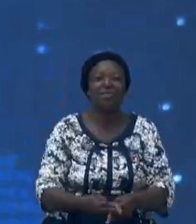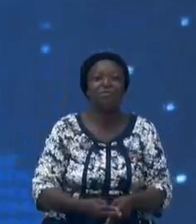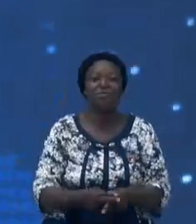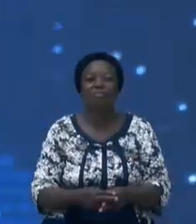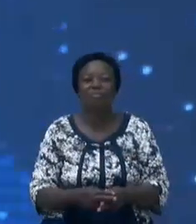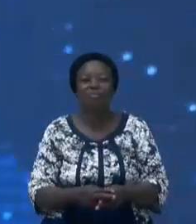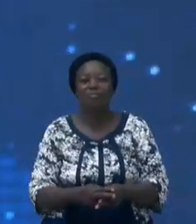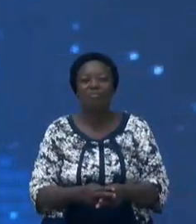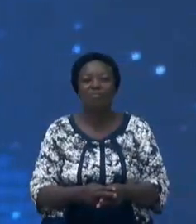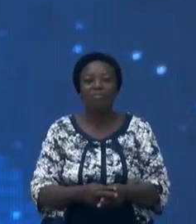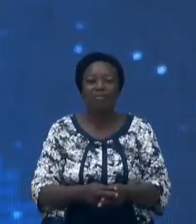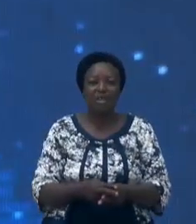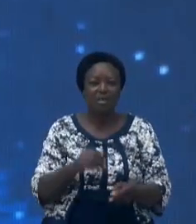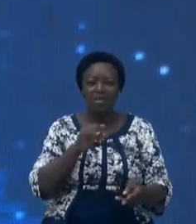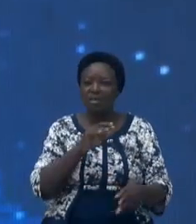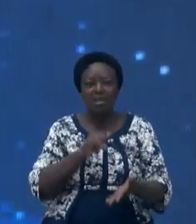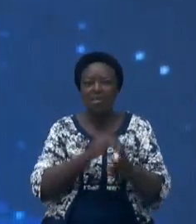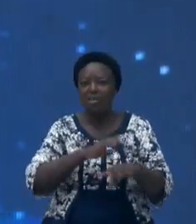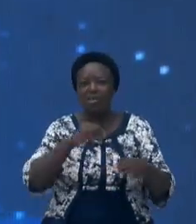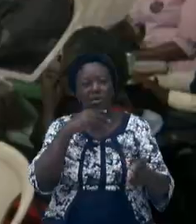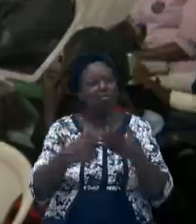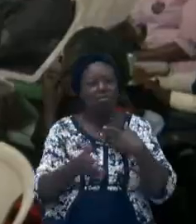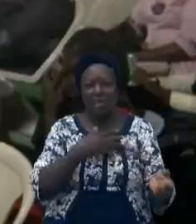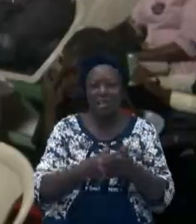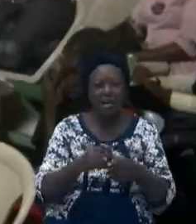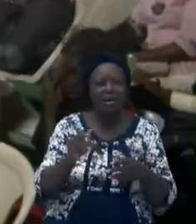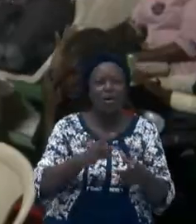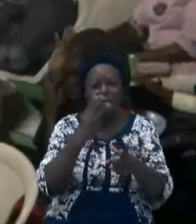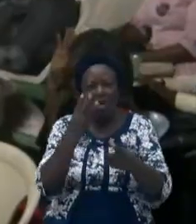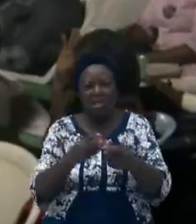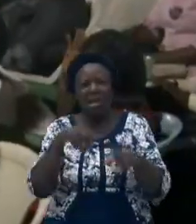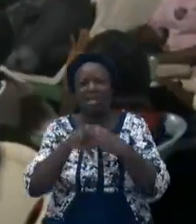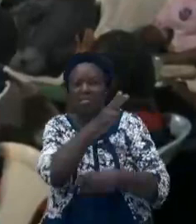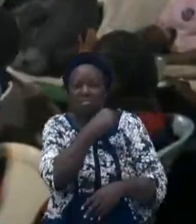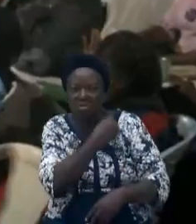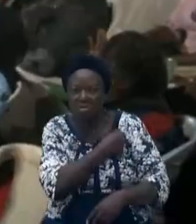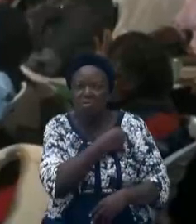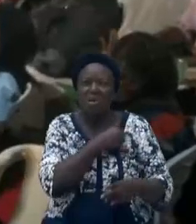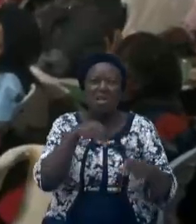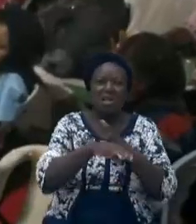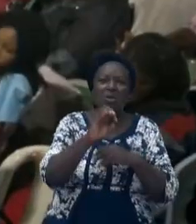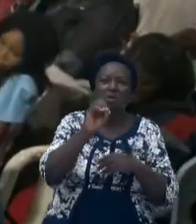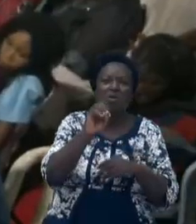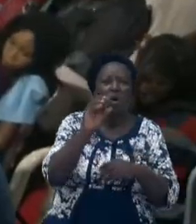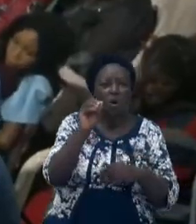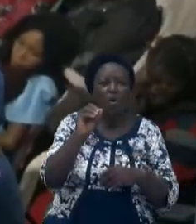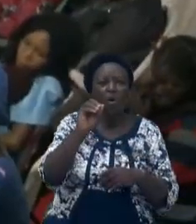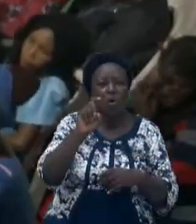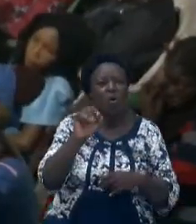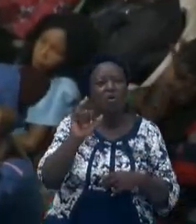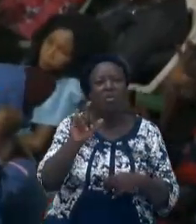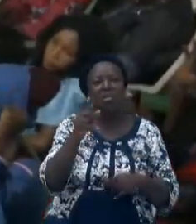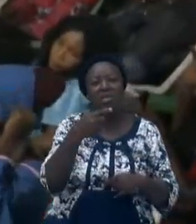filtre de tav et il va tout balayer au nom de jésus peu importe que tu sois l'hôpital